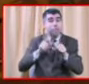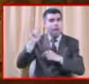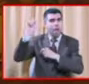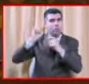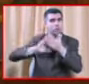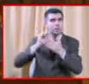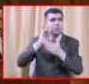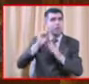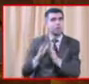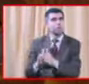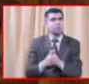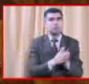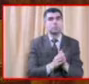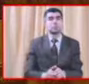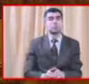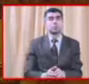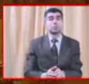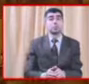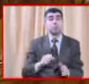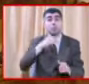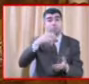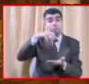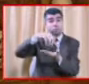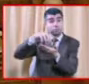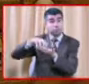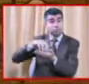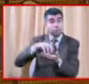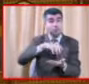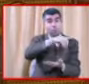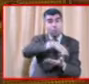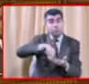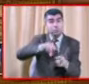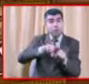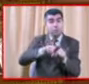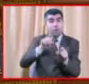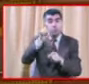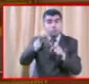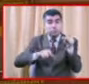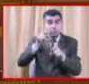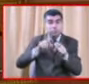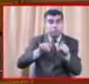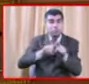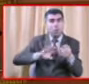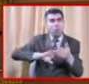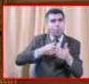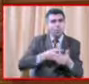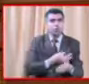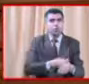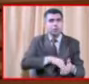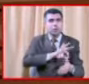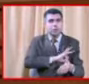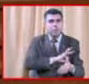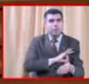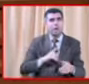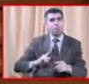والجهوية. وهاد المراكز القيادية من طبيعة الحال كتضم للمصالح المعنية كلها بتنسيق